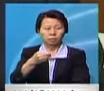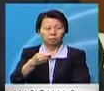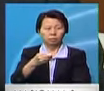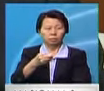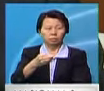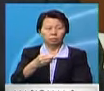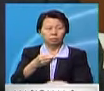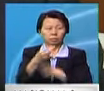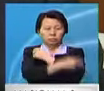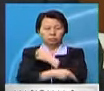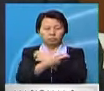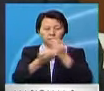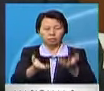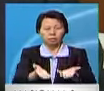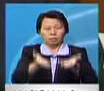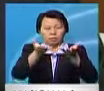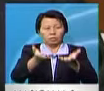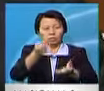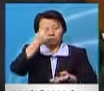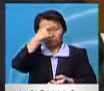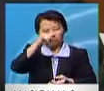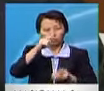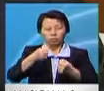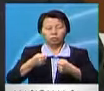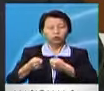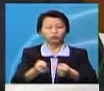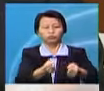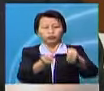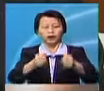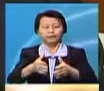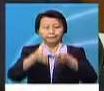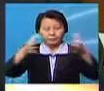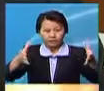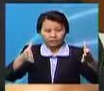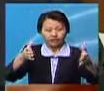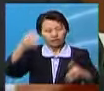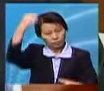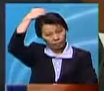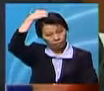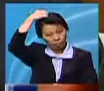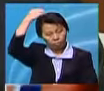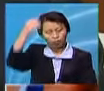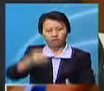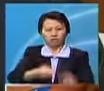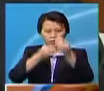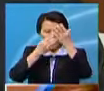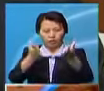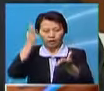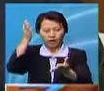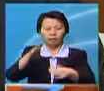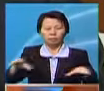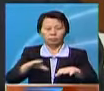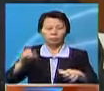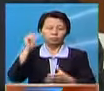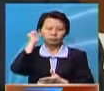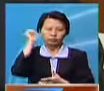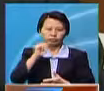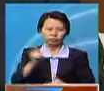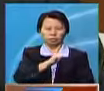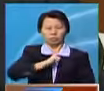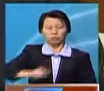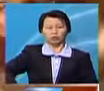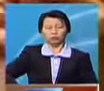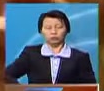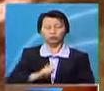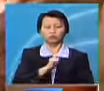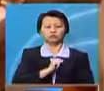degi-degi angkat untuk Sungai Besar. Pengumumannya akan dibuat oleh Seri Agong Datuk Seri Tukar